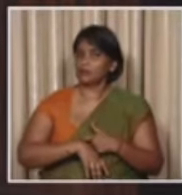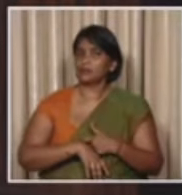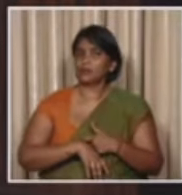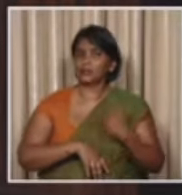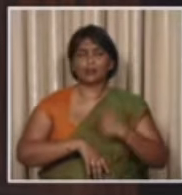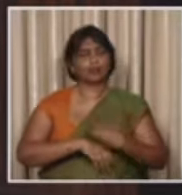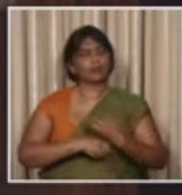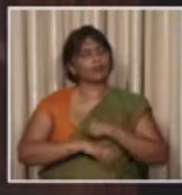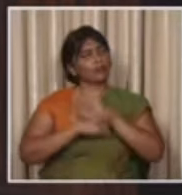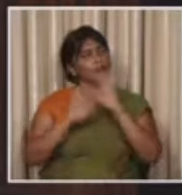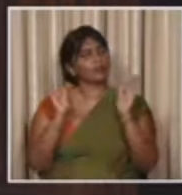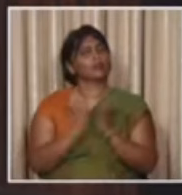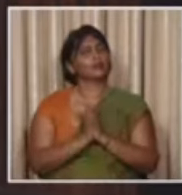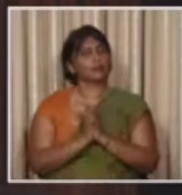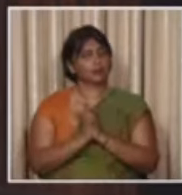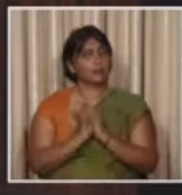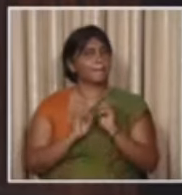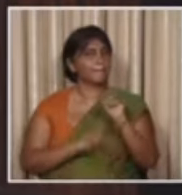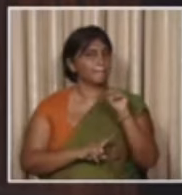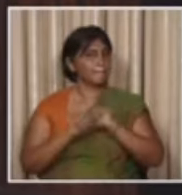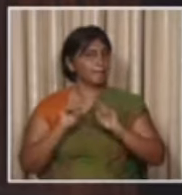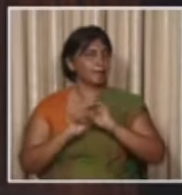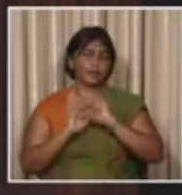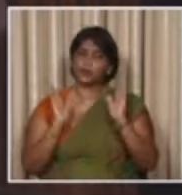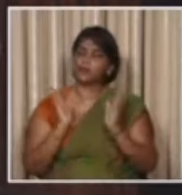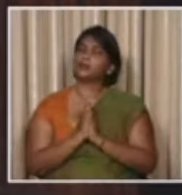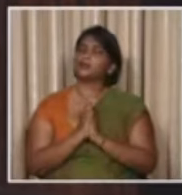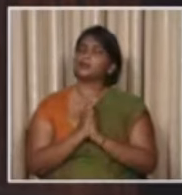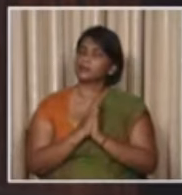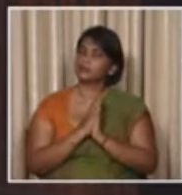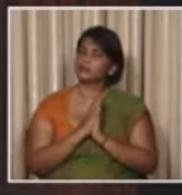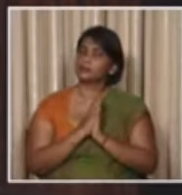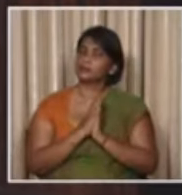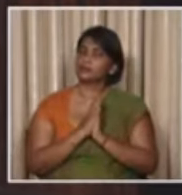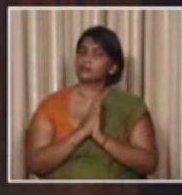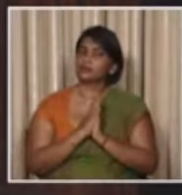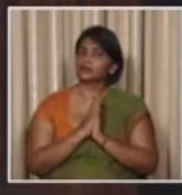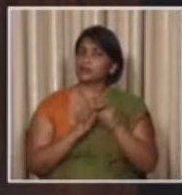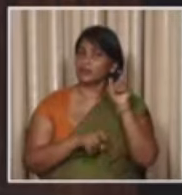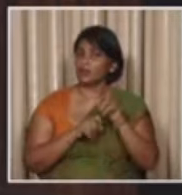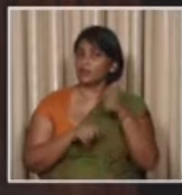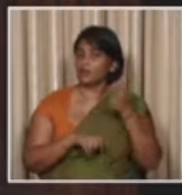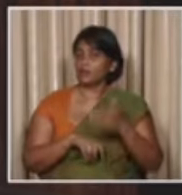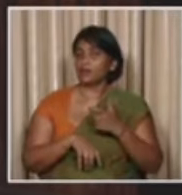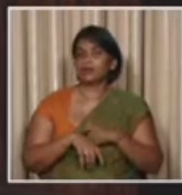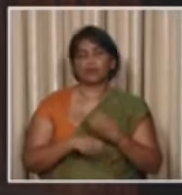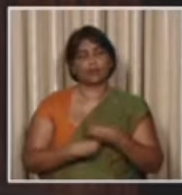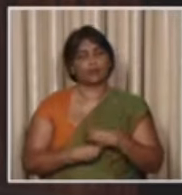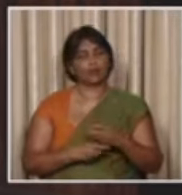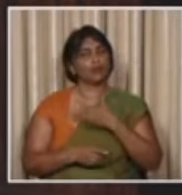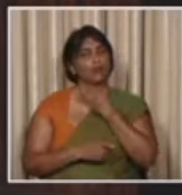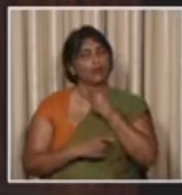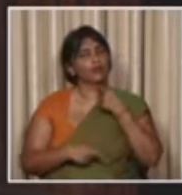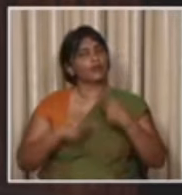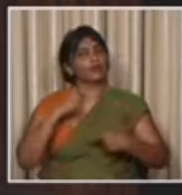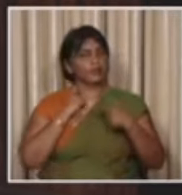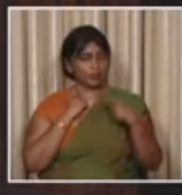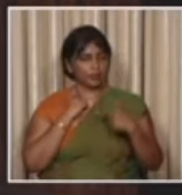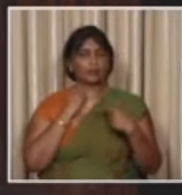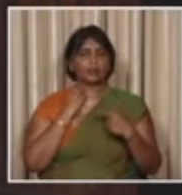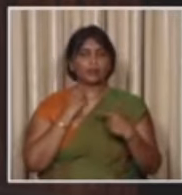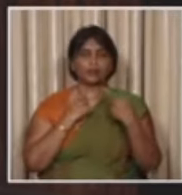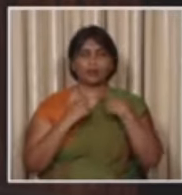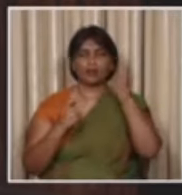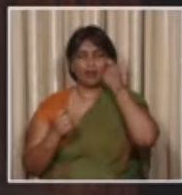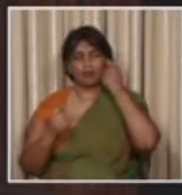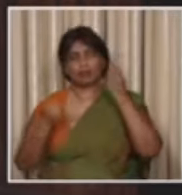වටිනා කාලේ සියල්ලම මේ පාර්ලිමේන්තුවේ සියලුම දෙනාගේ මේ වටිනා කාලයත් විනාශ කරමින් මේ බොරුවට විවාද කරගන්නවා. එක්කෙනෙක් එකක්